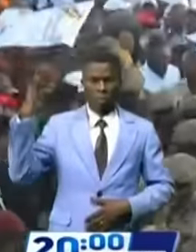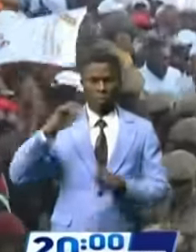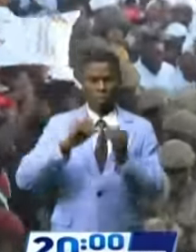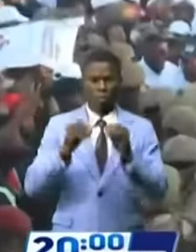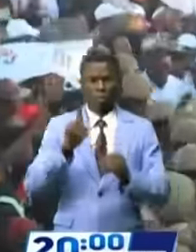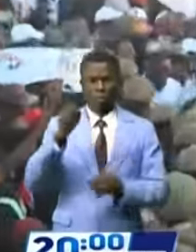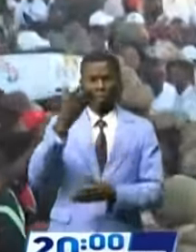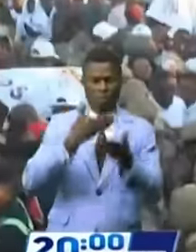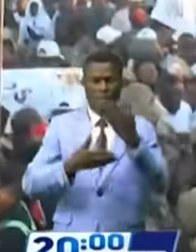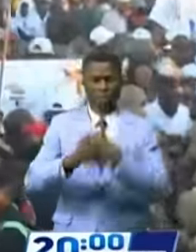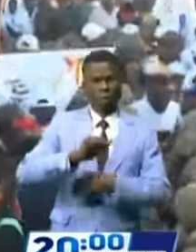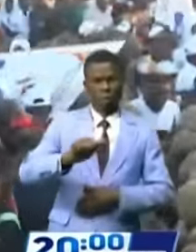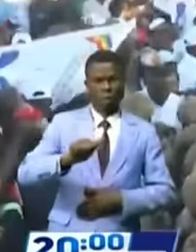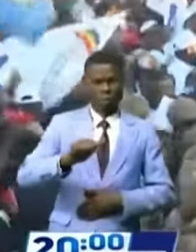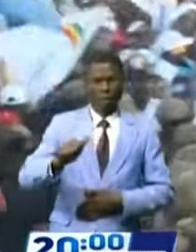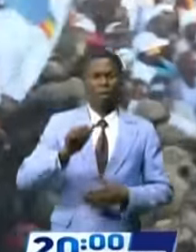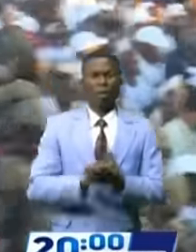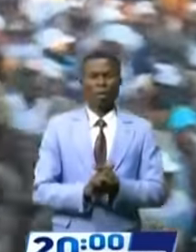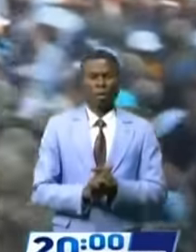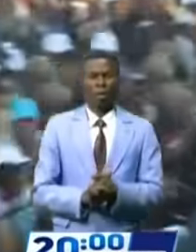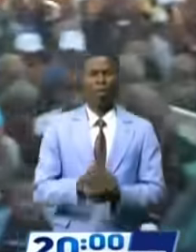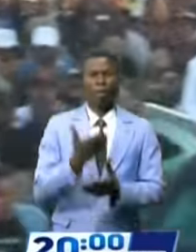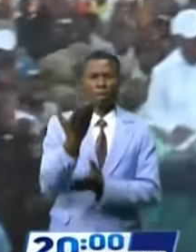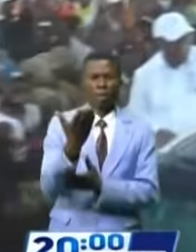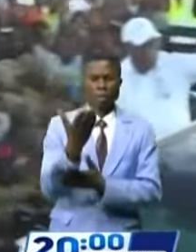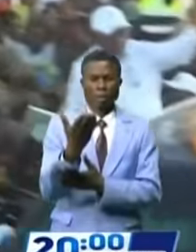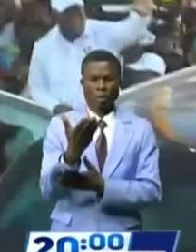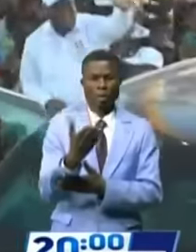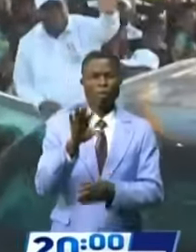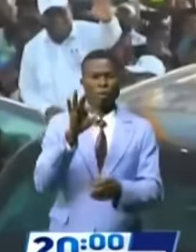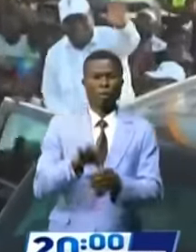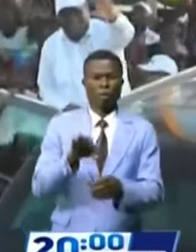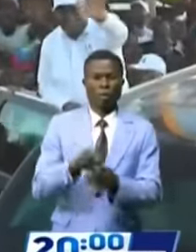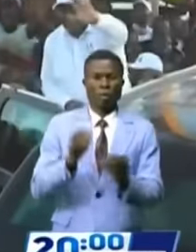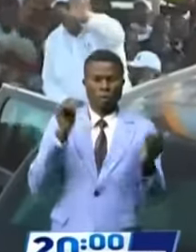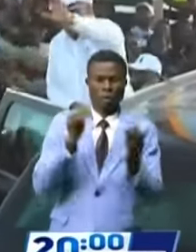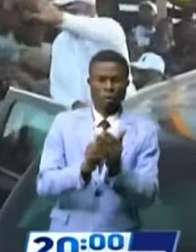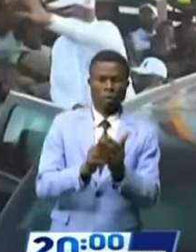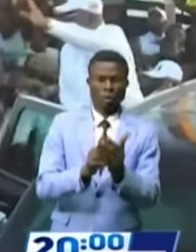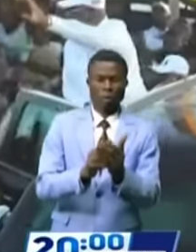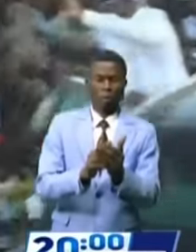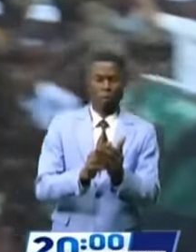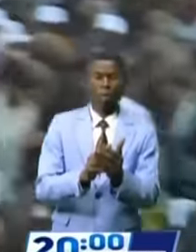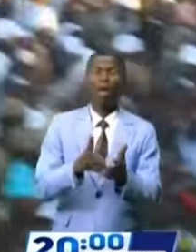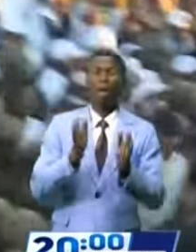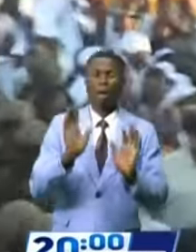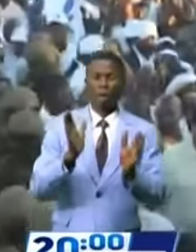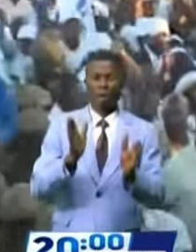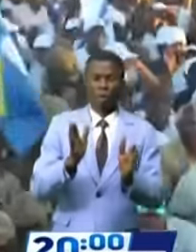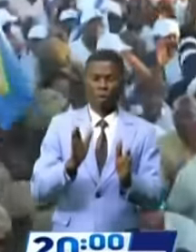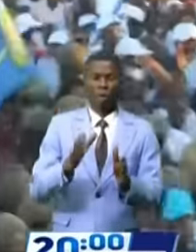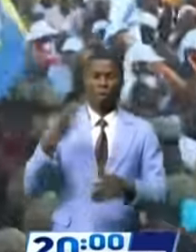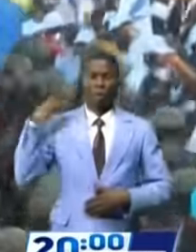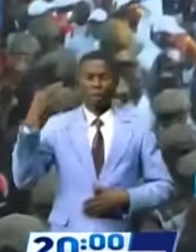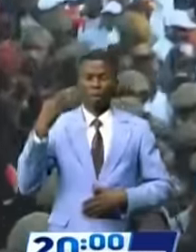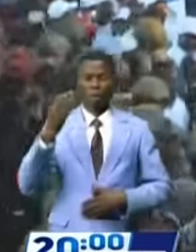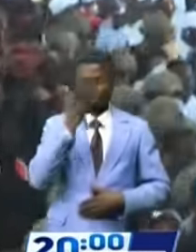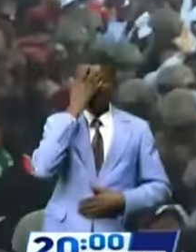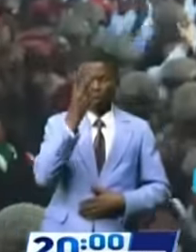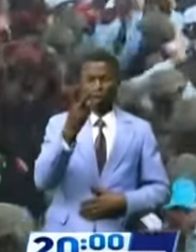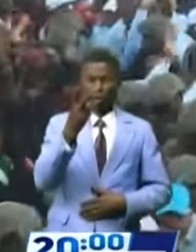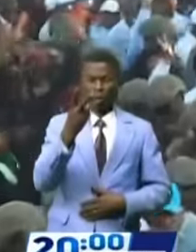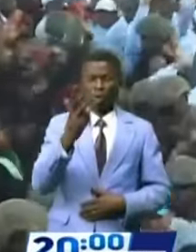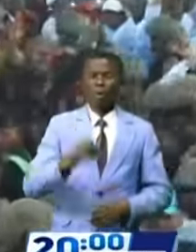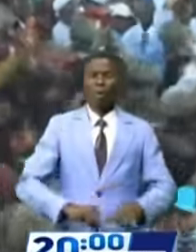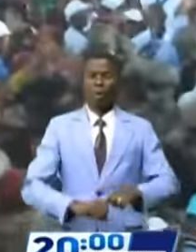sa propre succession, a alerté son électorat contre les candidats à double face qui sont soutenus par les ennemis